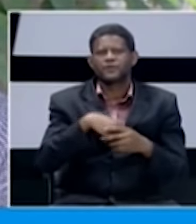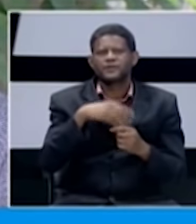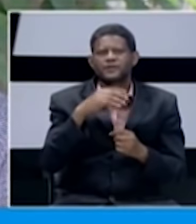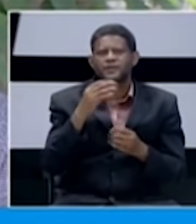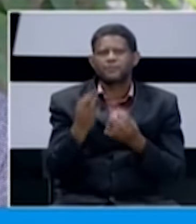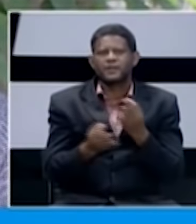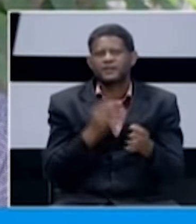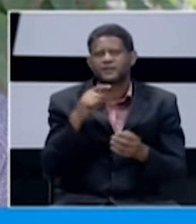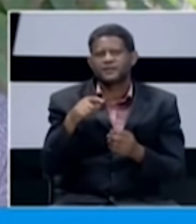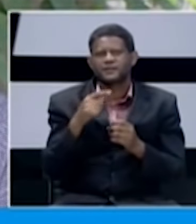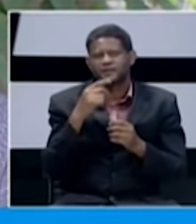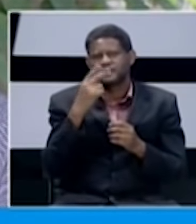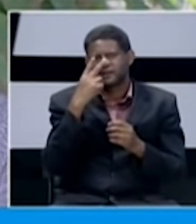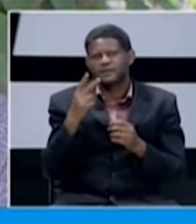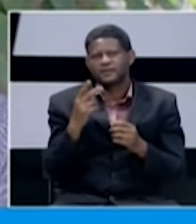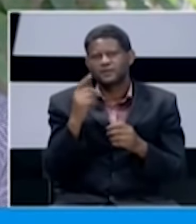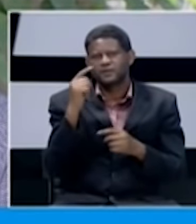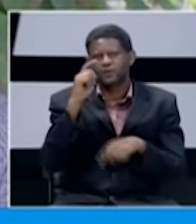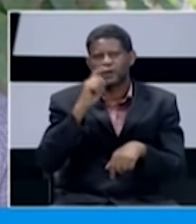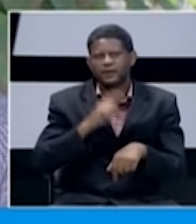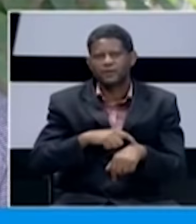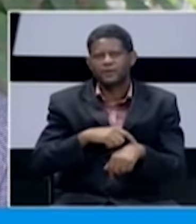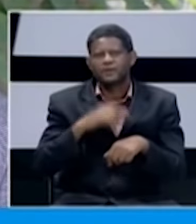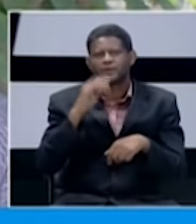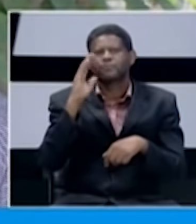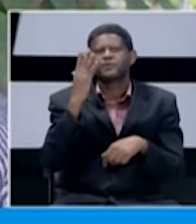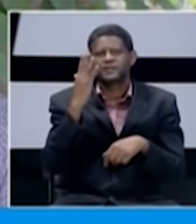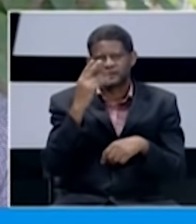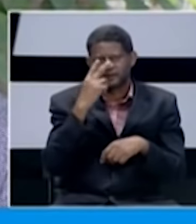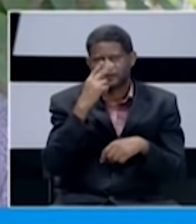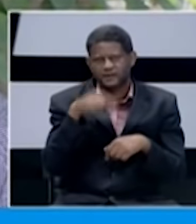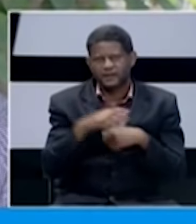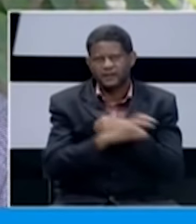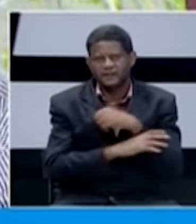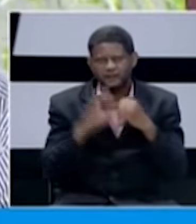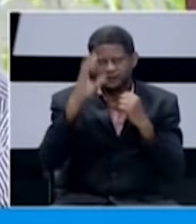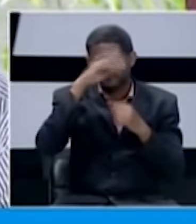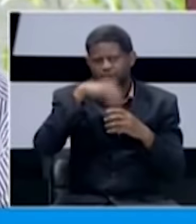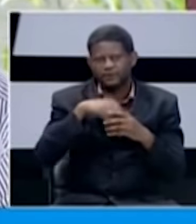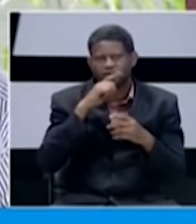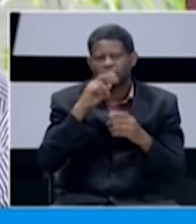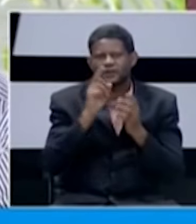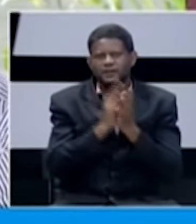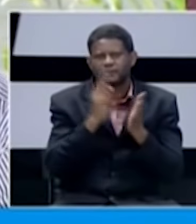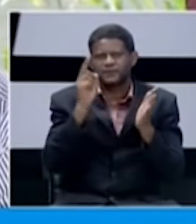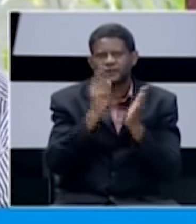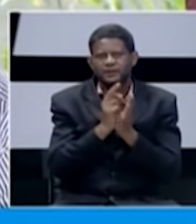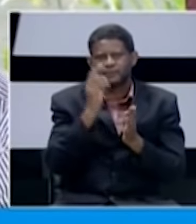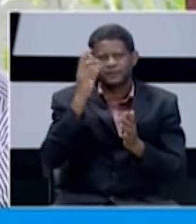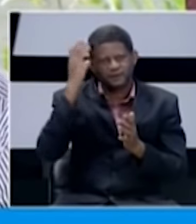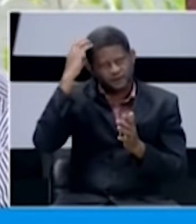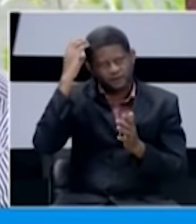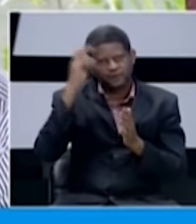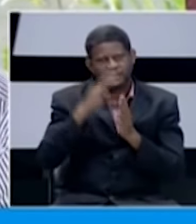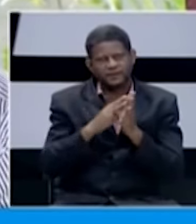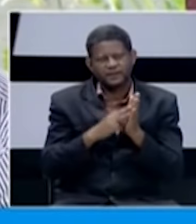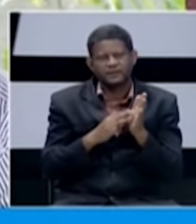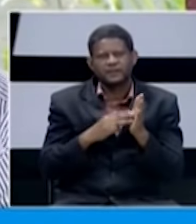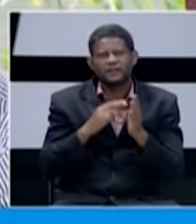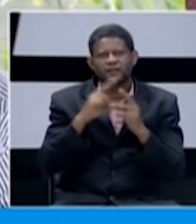ነዚ ዘመላኽትን እዋናውን ምስሊ ዝሃገር ኣብ ግምት ዘእተዎን እዩ ሕገ መንግስትን ሕገ መንግስታዊ ስርዓትን ህብረ